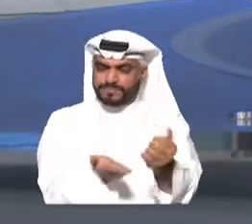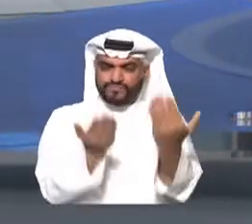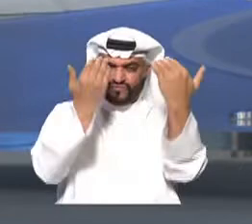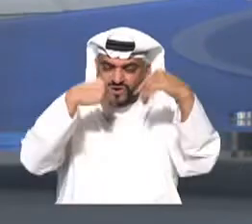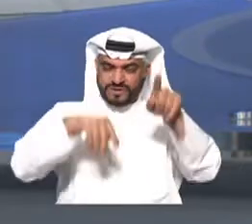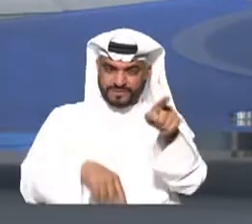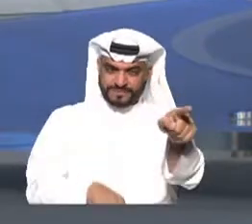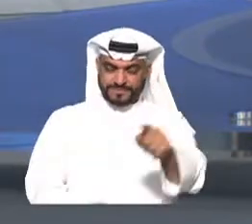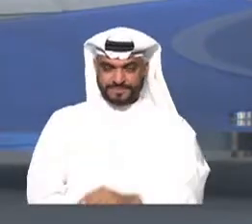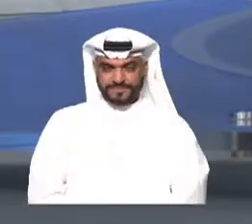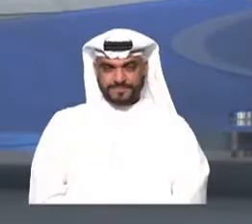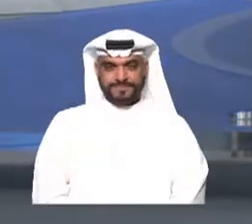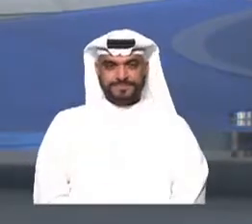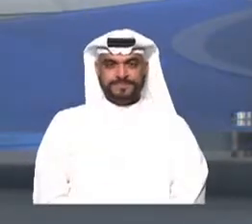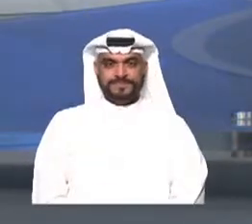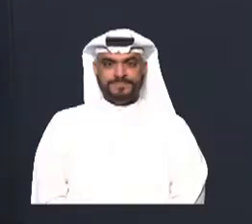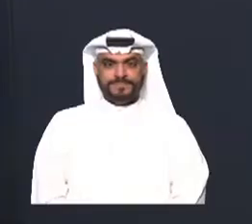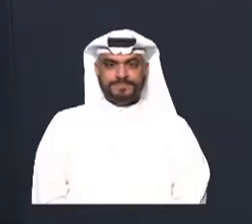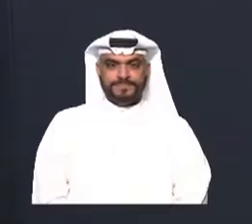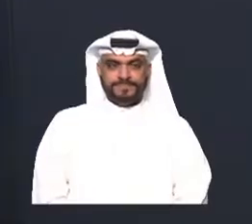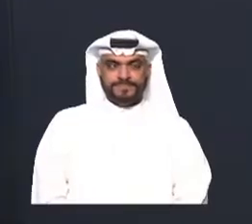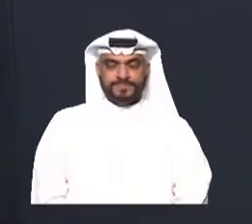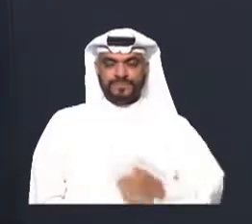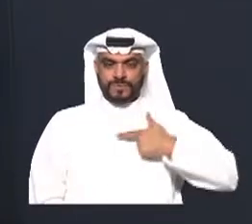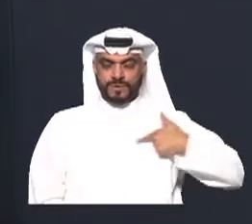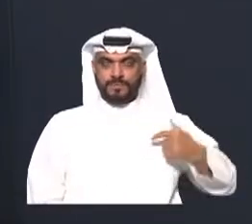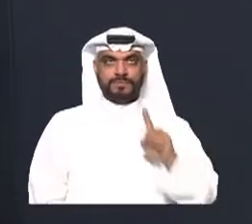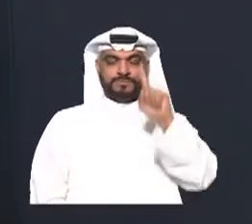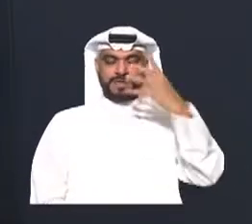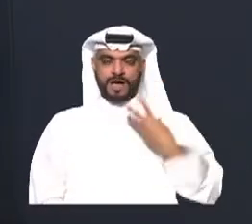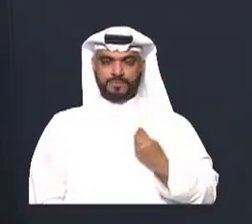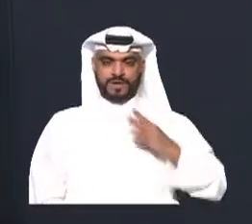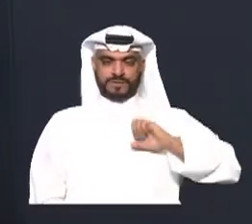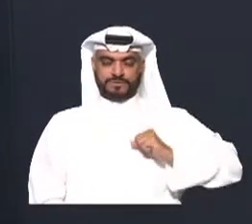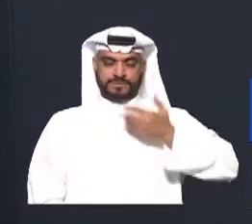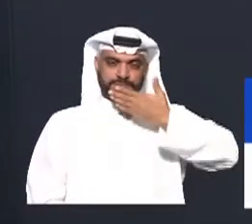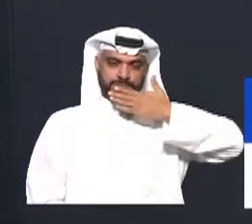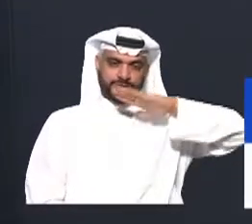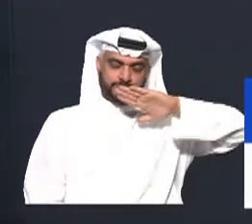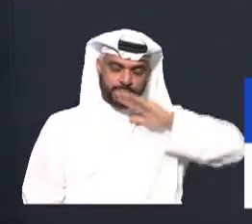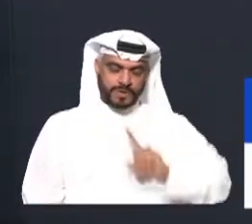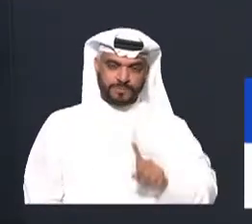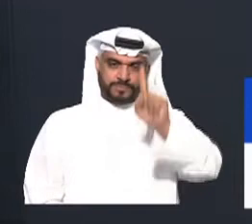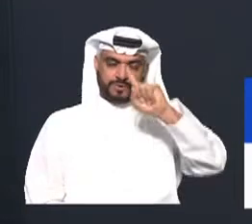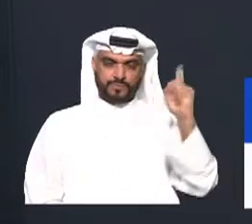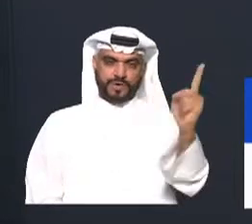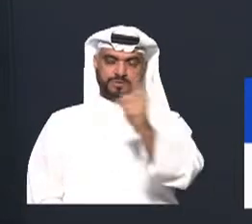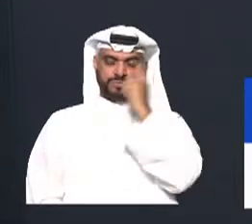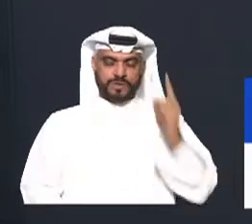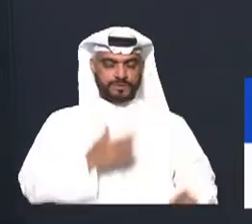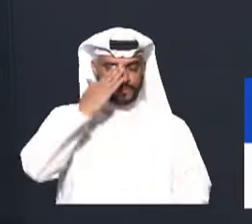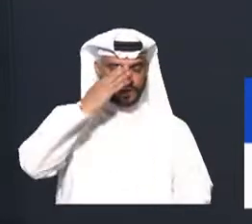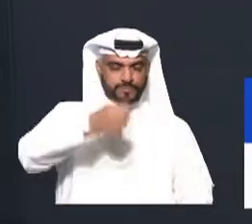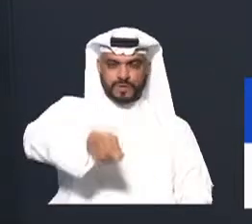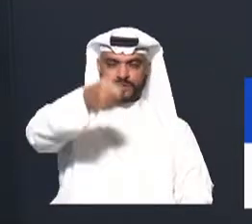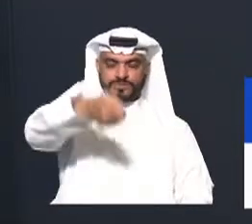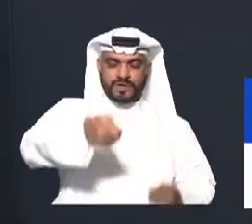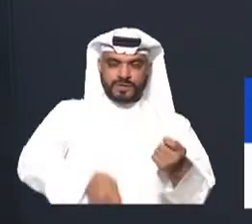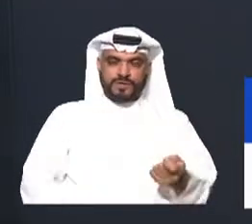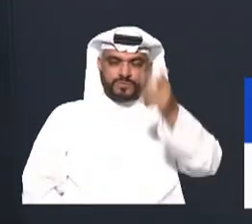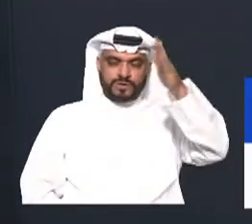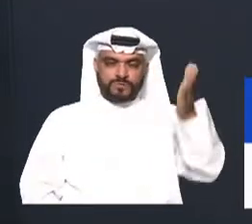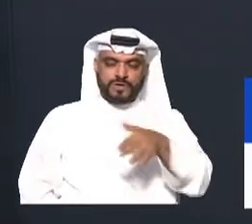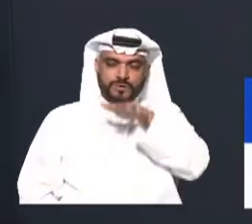المواثيق الدولية. بسم الله الرحمن الرحيم، والحمد لله رب العالمين، والصلاة والسلام على أشرف المرسلين